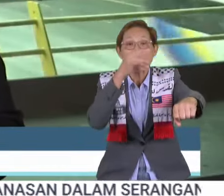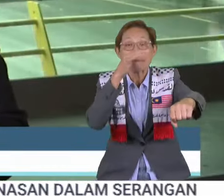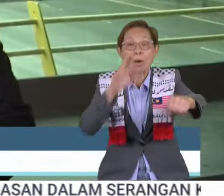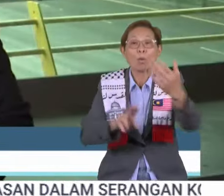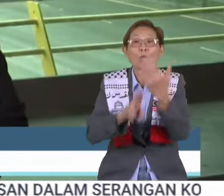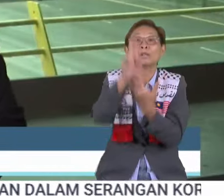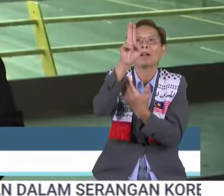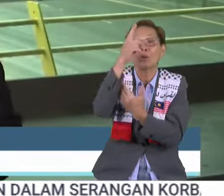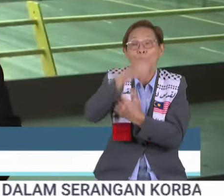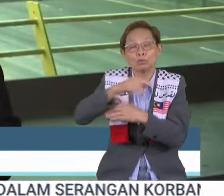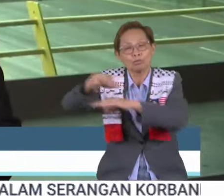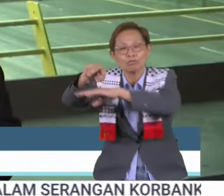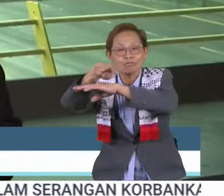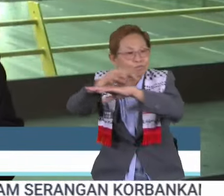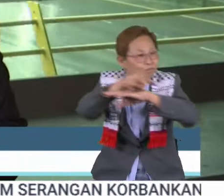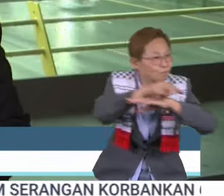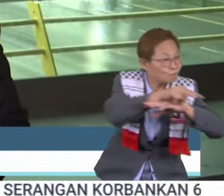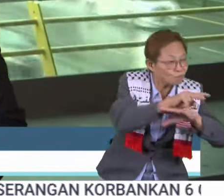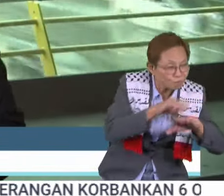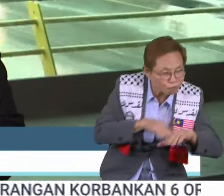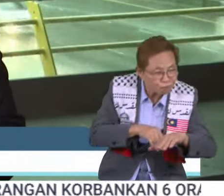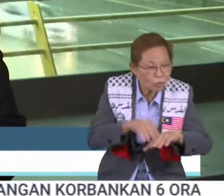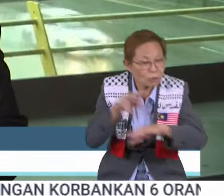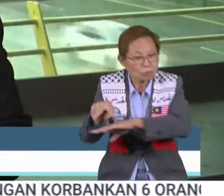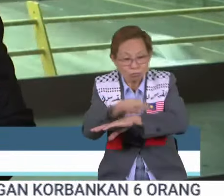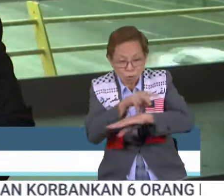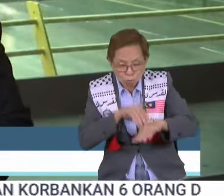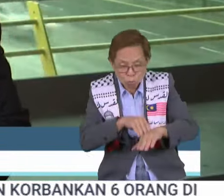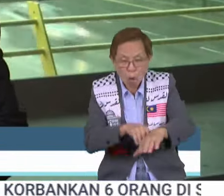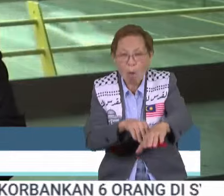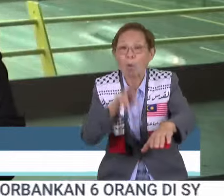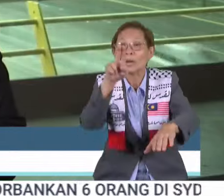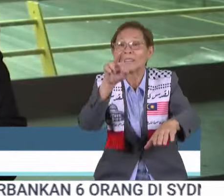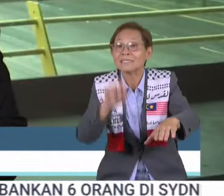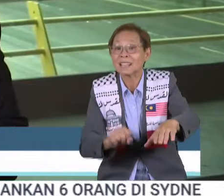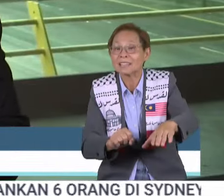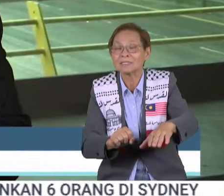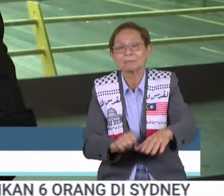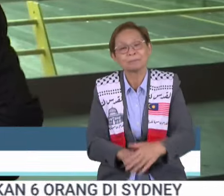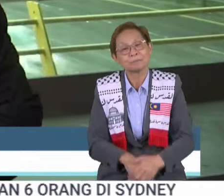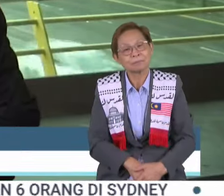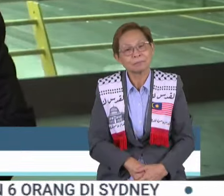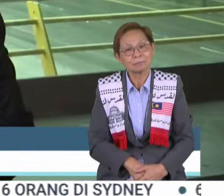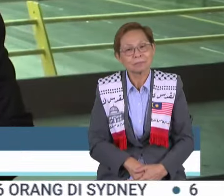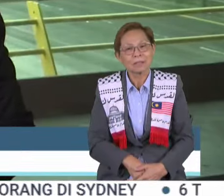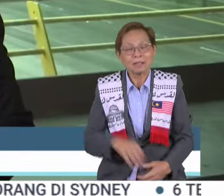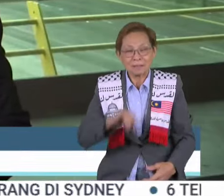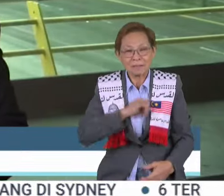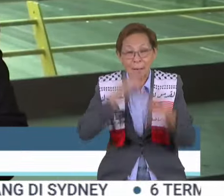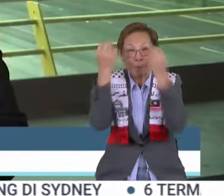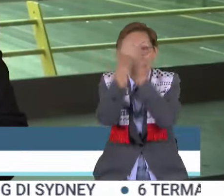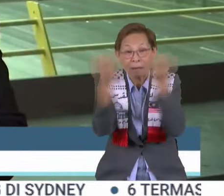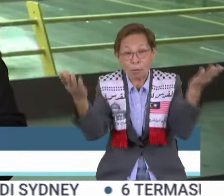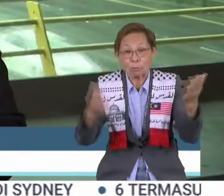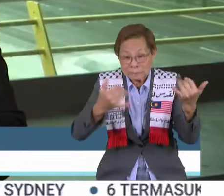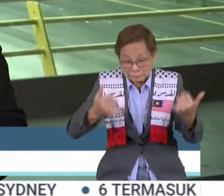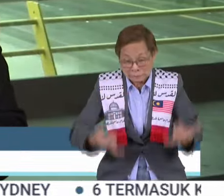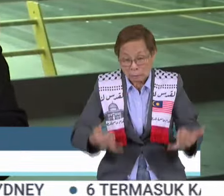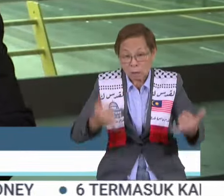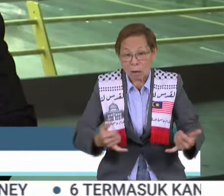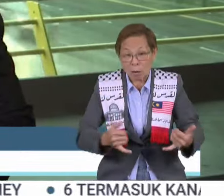Utara bagi meninjau aliran trafik di Lebuh Raya Utara Selatan Plus Selatan Arah Utara. Apa yang dapat saya kongsikan ketika